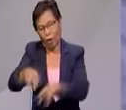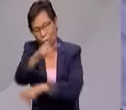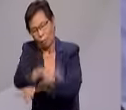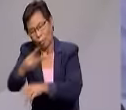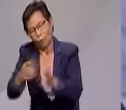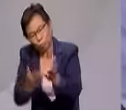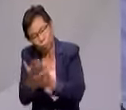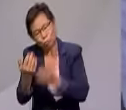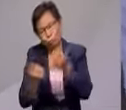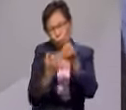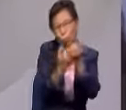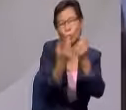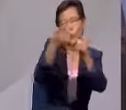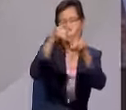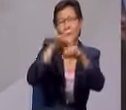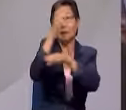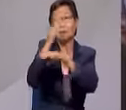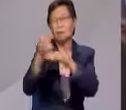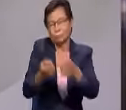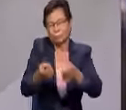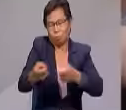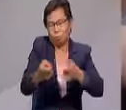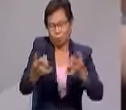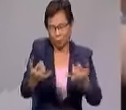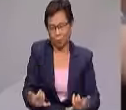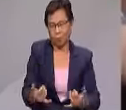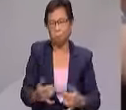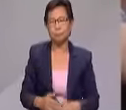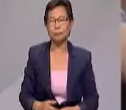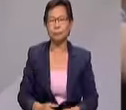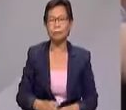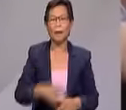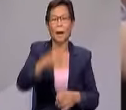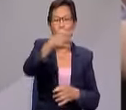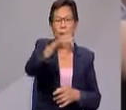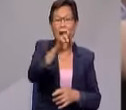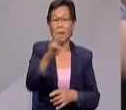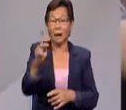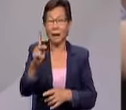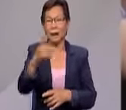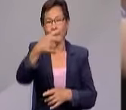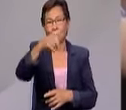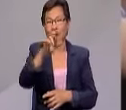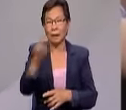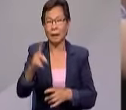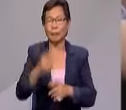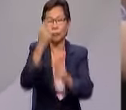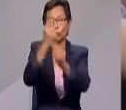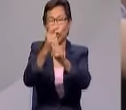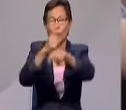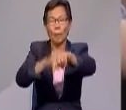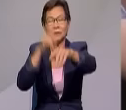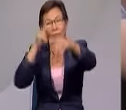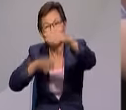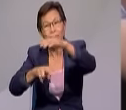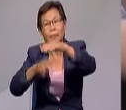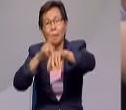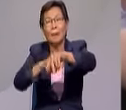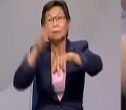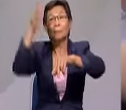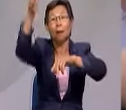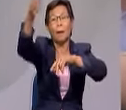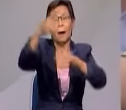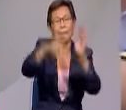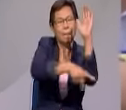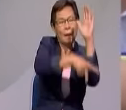kepada kerajaan memerintah. Pilihan raya kecil ini akan menentukan masa depan Parlimen